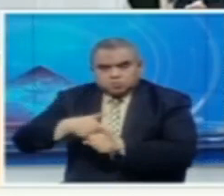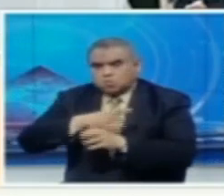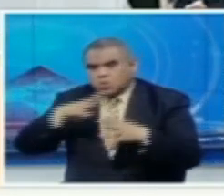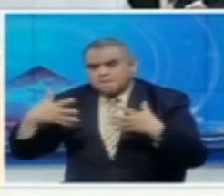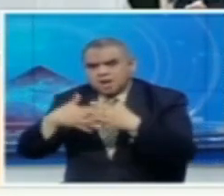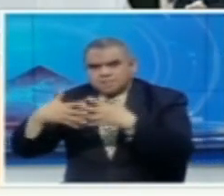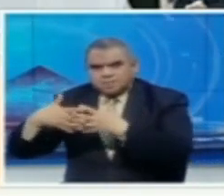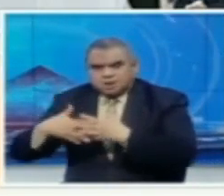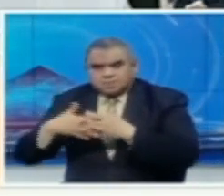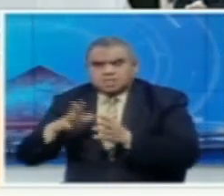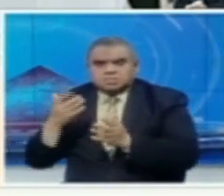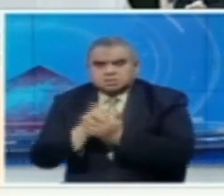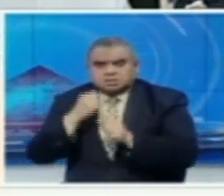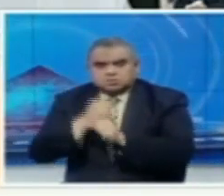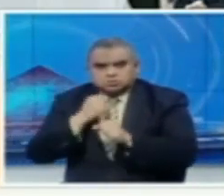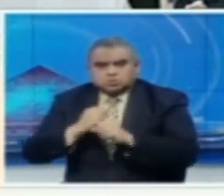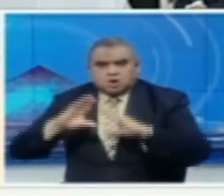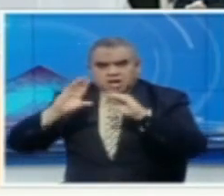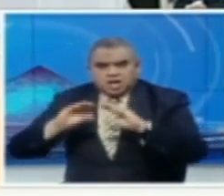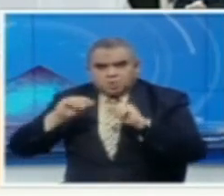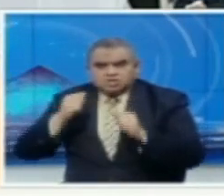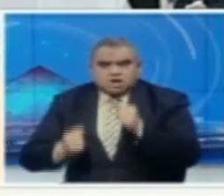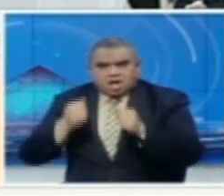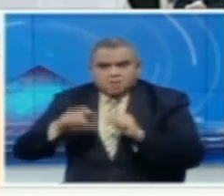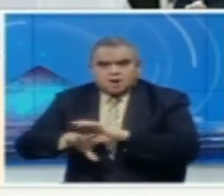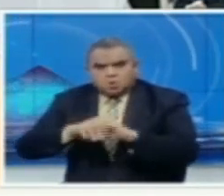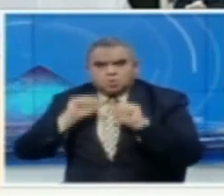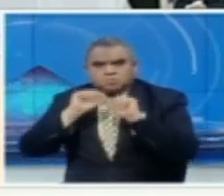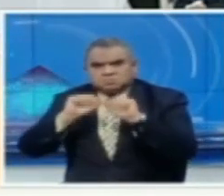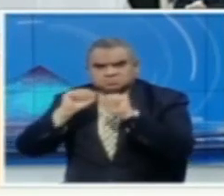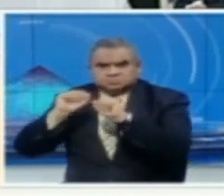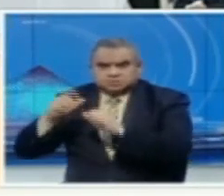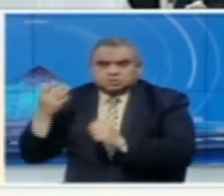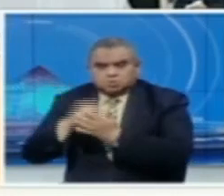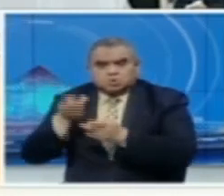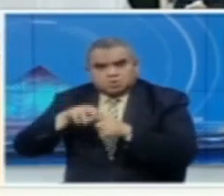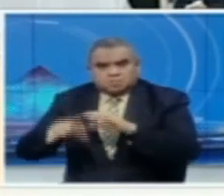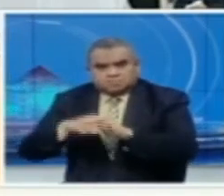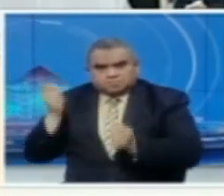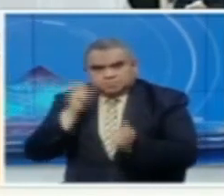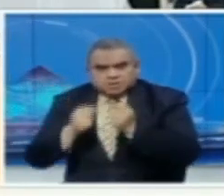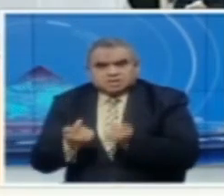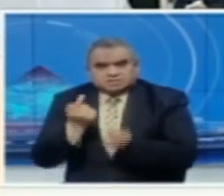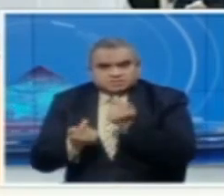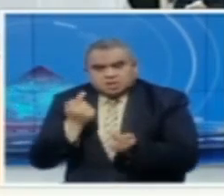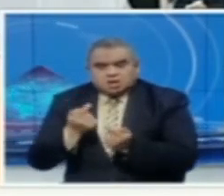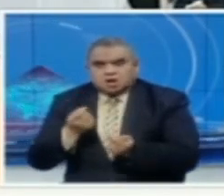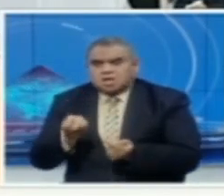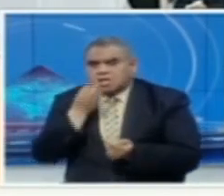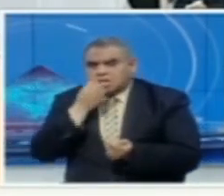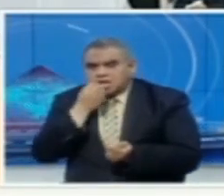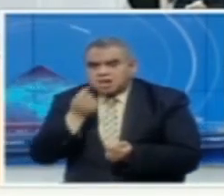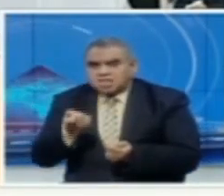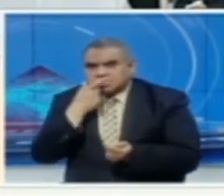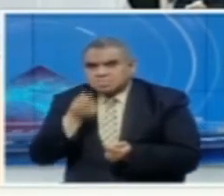والبتروكيماويات وتصنيع الإطارات والسيارات، إلى جانب الصناعات الزراعية والدوائية والمنسوجات